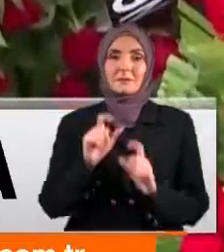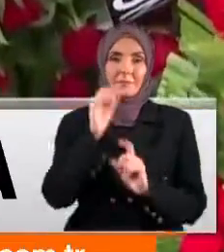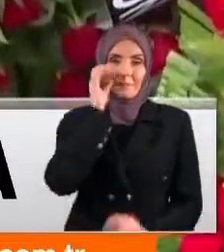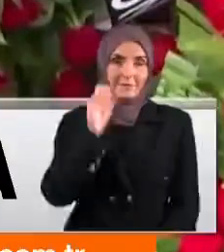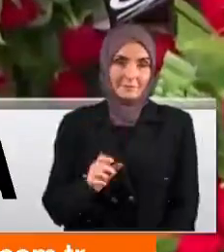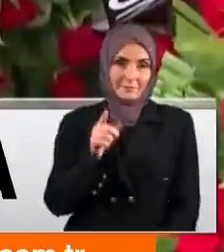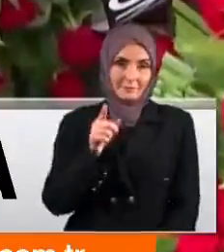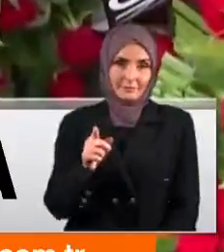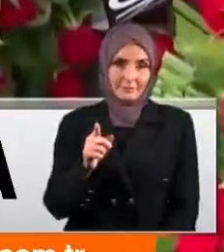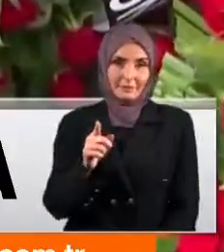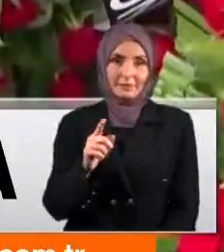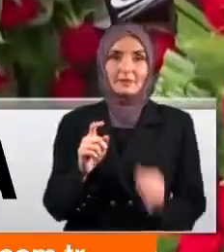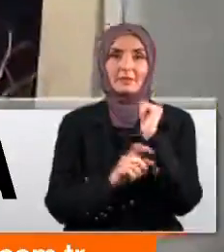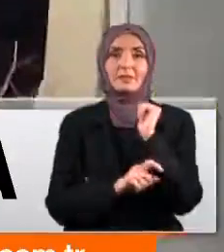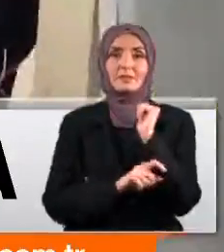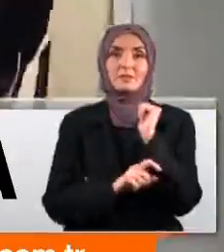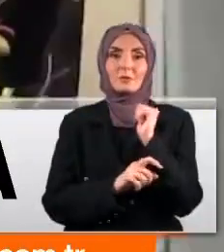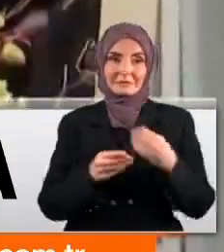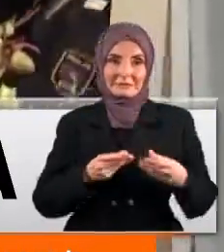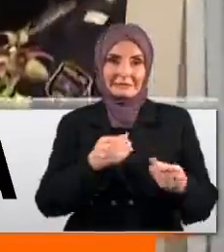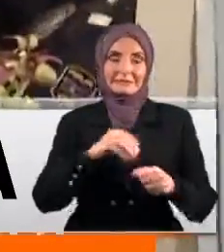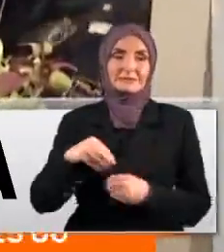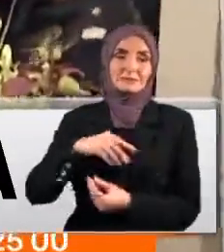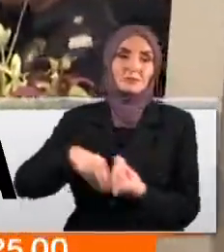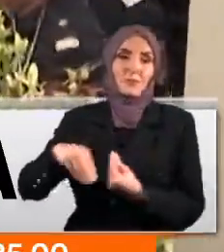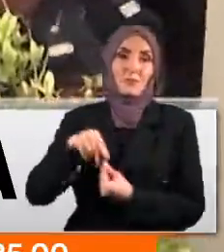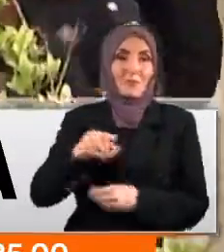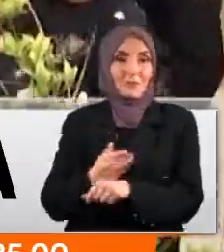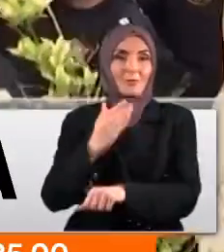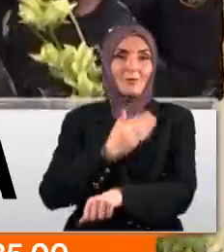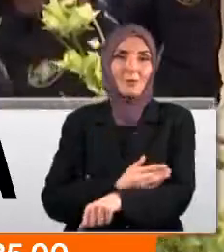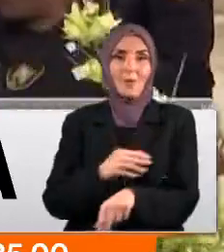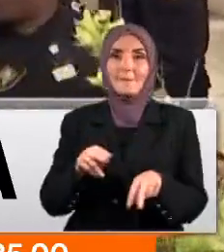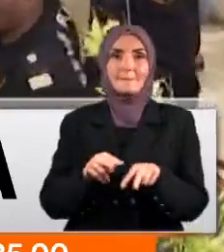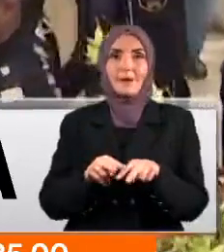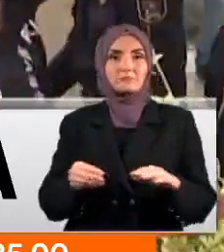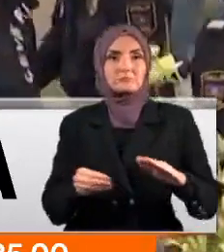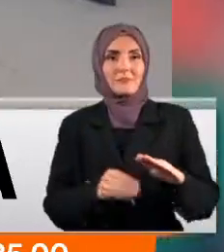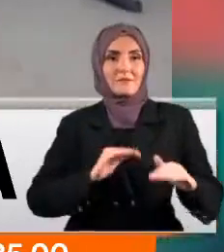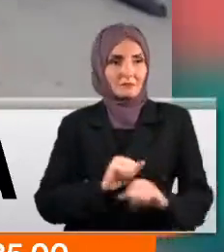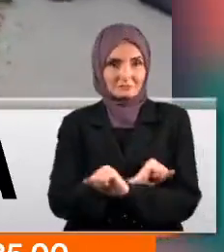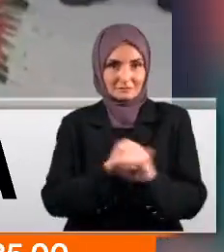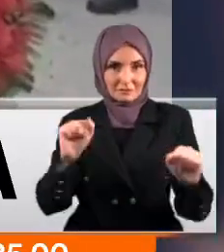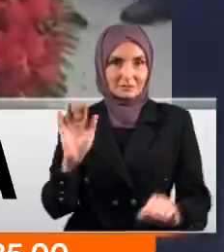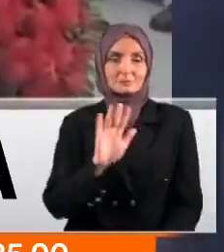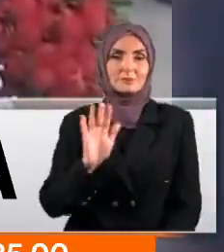terör operasyonu başlamadan hemen önce mayın patlamasında şehit olan 5 polisten biriydi